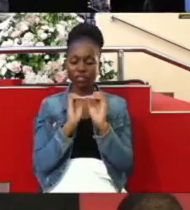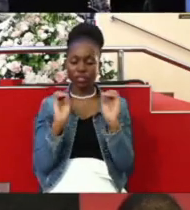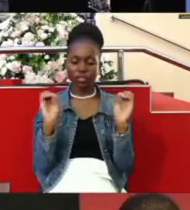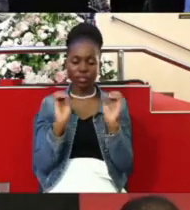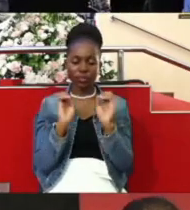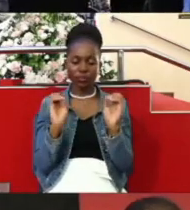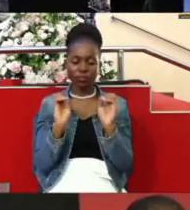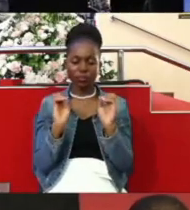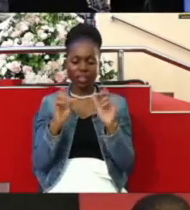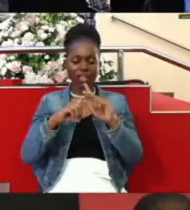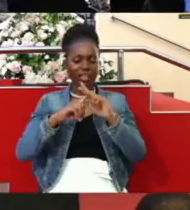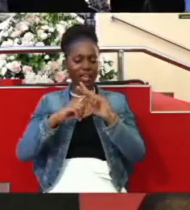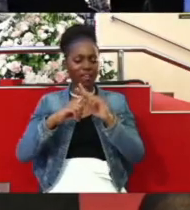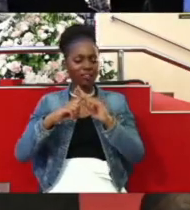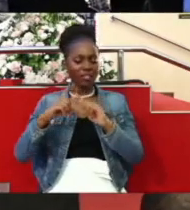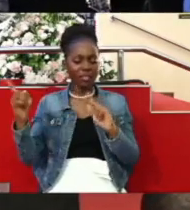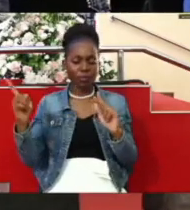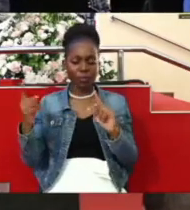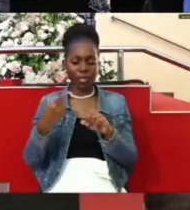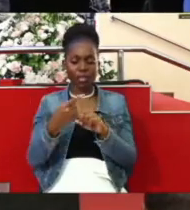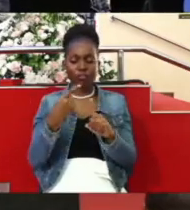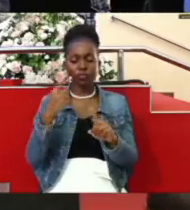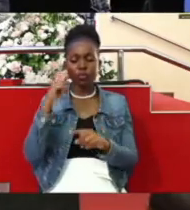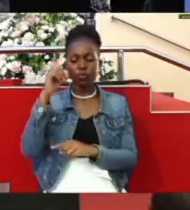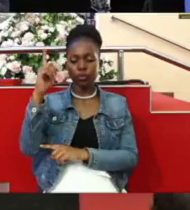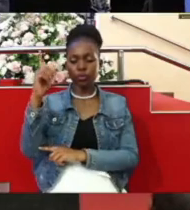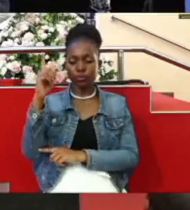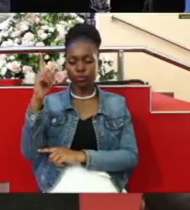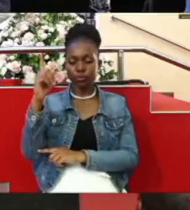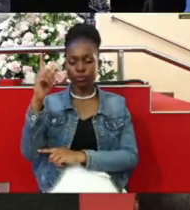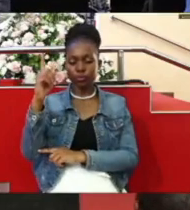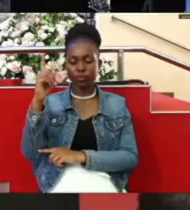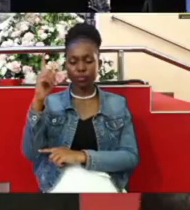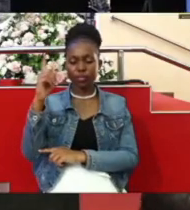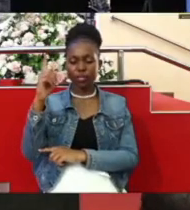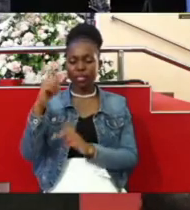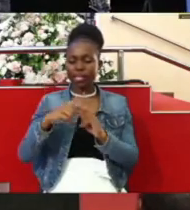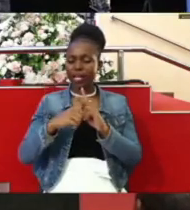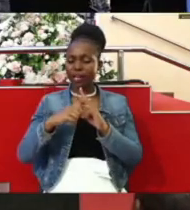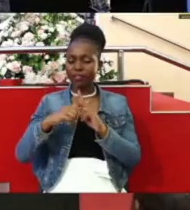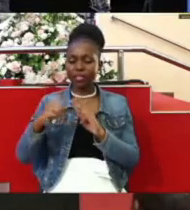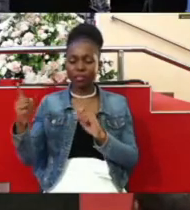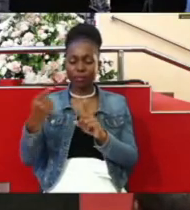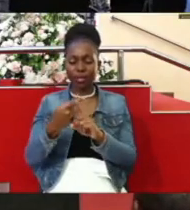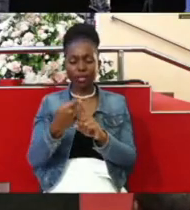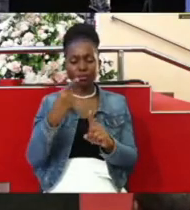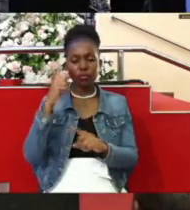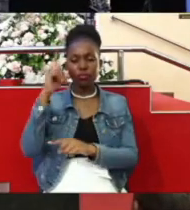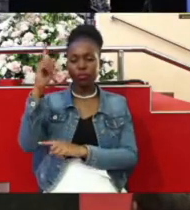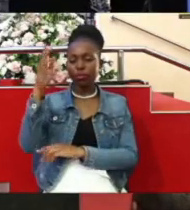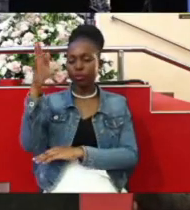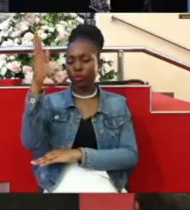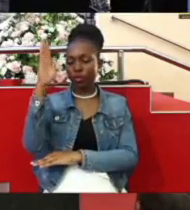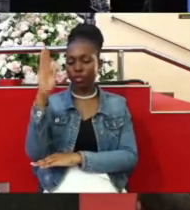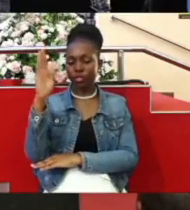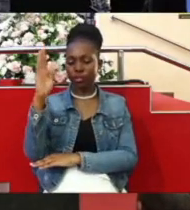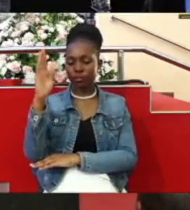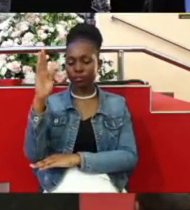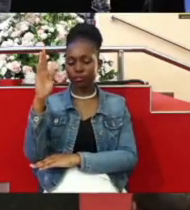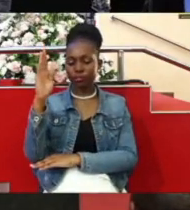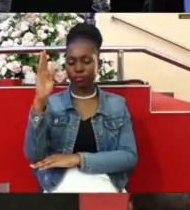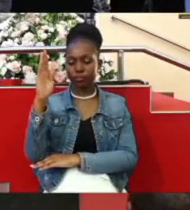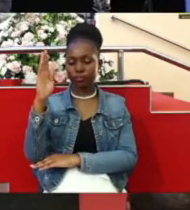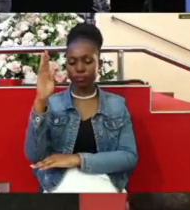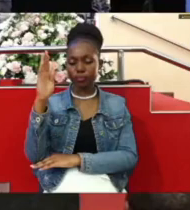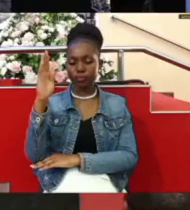have run away from your presence. Na wametoroka kutoka uwepo wako. They have run away from you, O God. Wametoroka kutoka uwepo wako. And they are